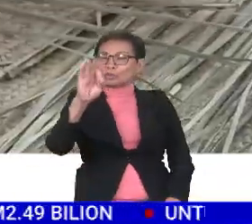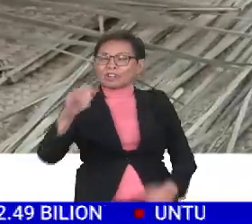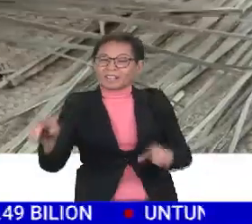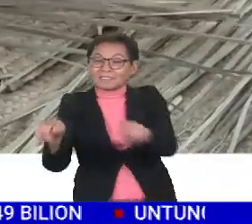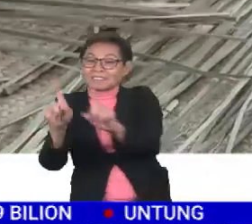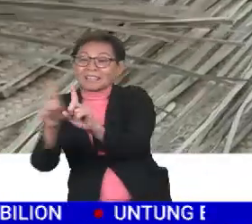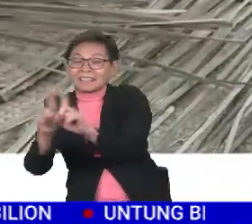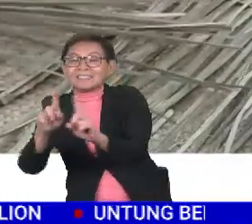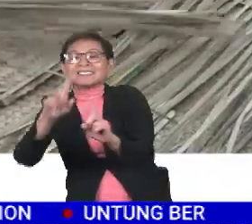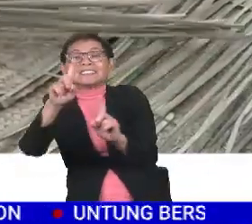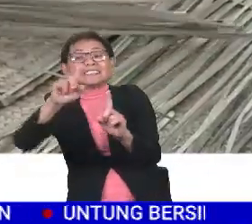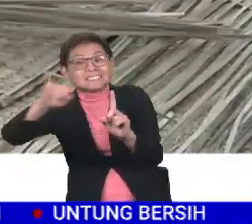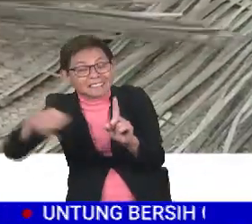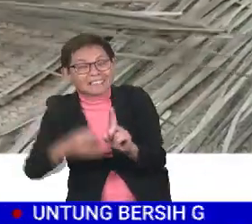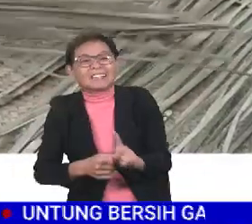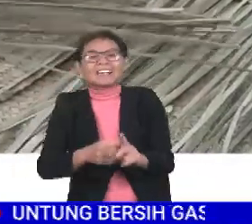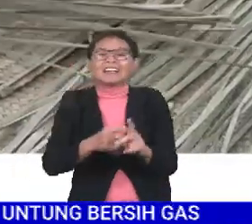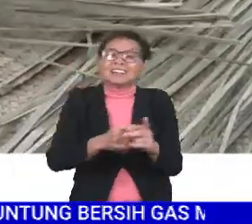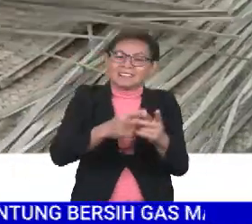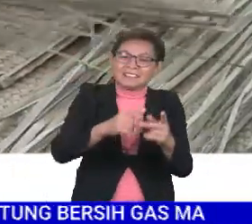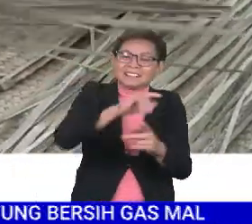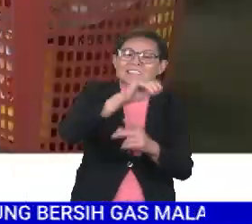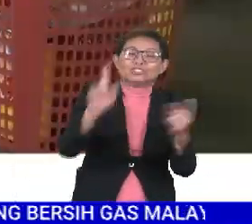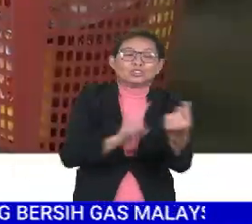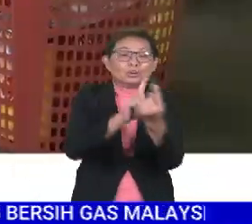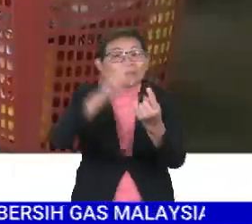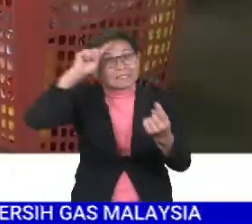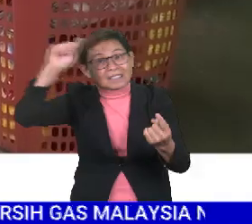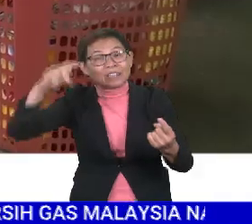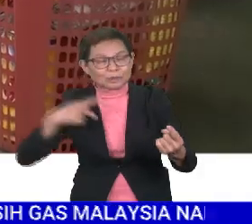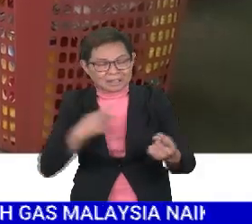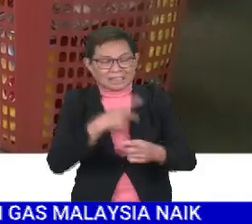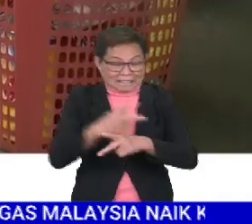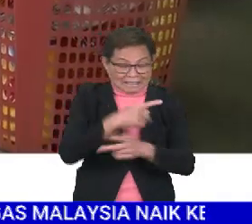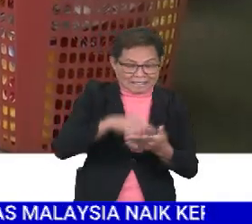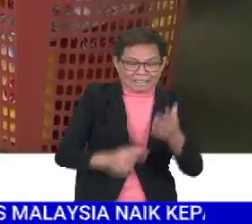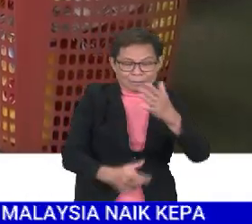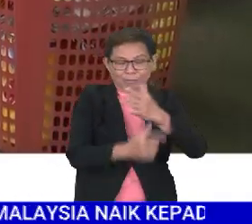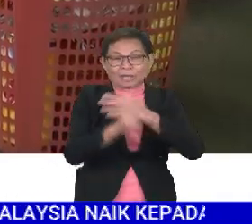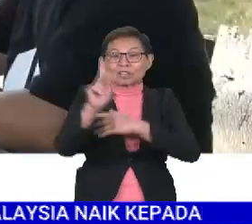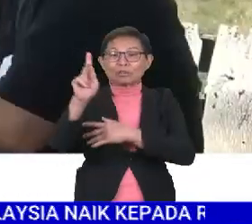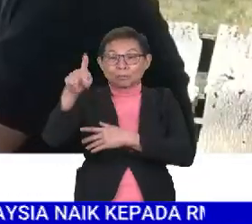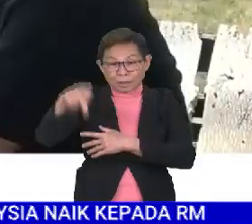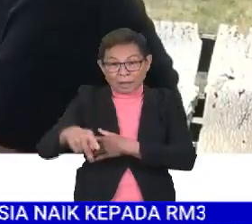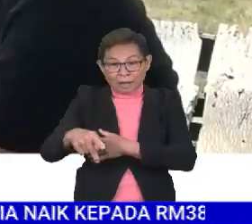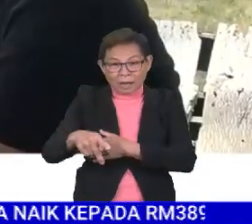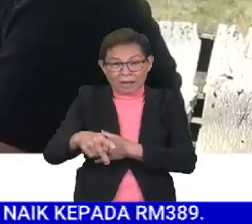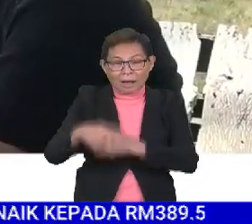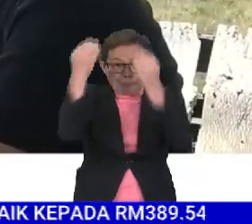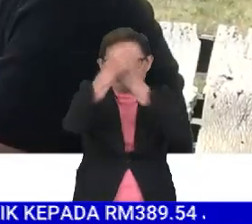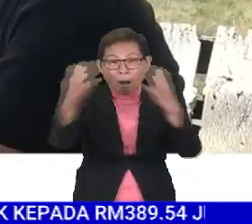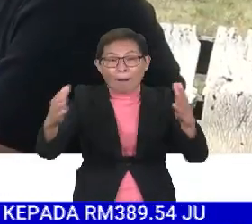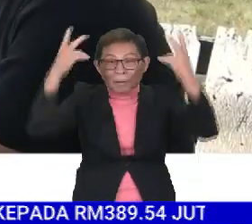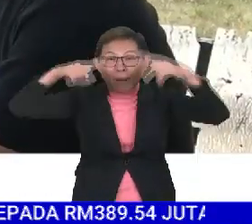Jaja. Program Ziarah Kasih antara pengisian Jemba Terengganu kita kali ini. Timbalan Ketua Pengarah Penyiaran Strategik yang juga